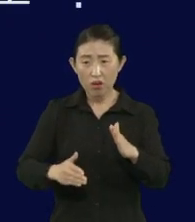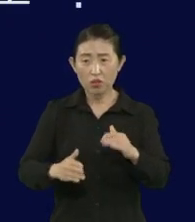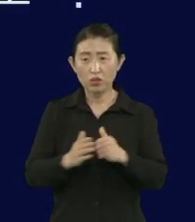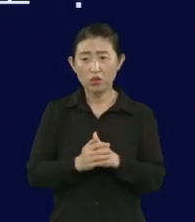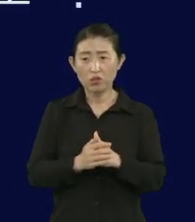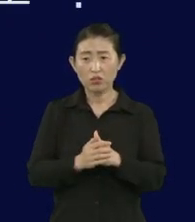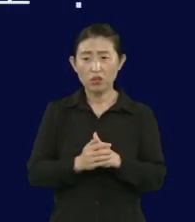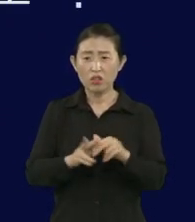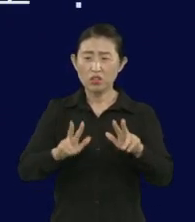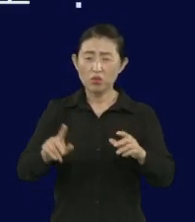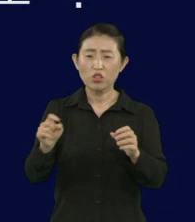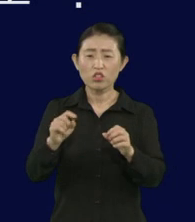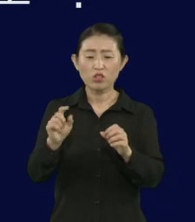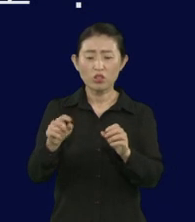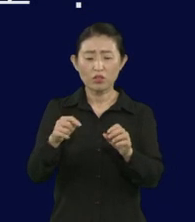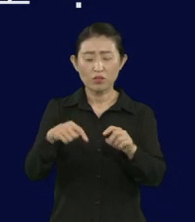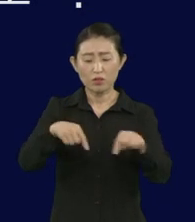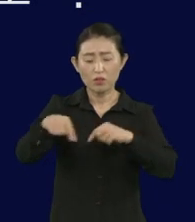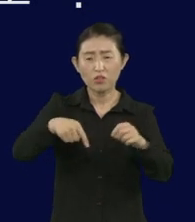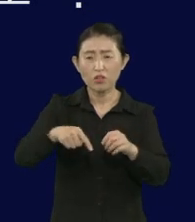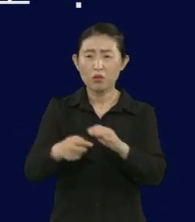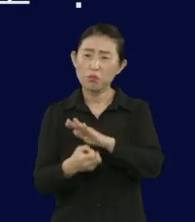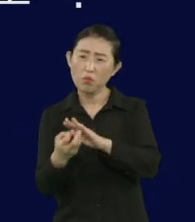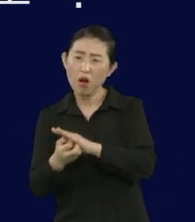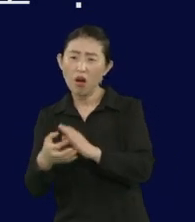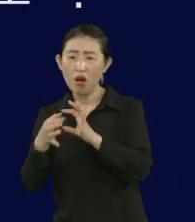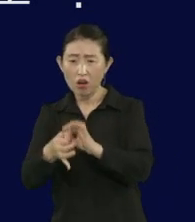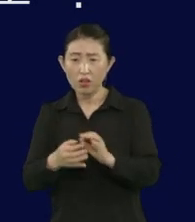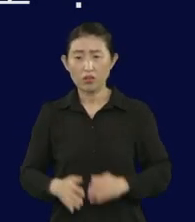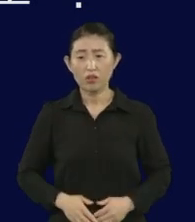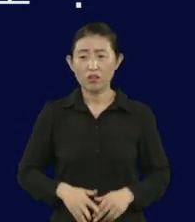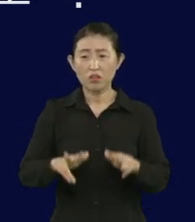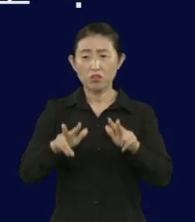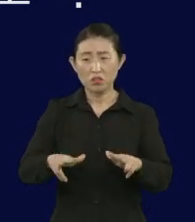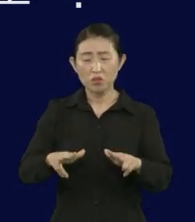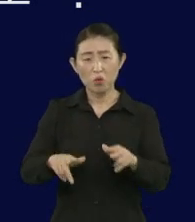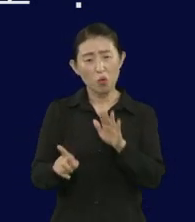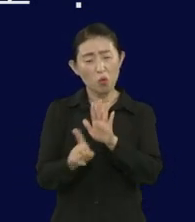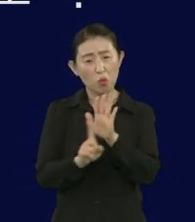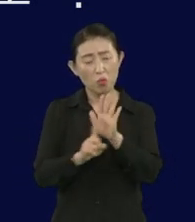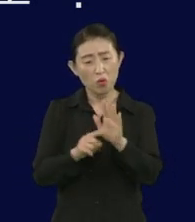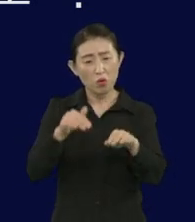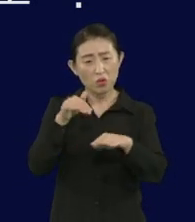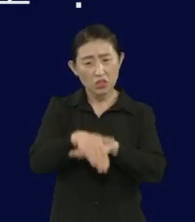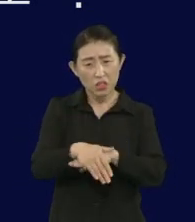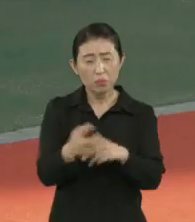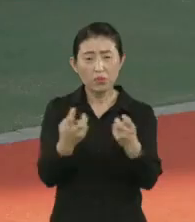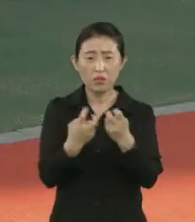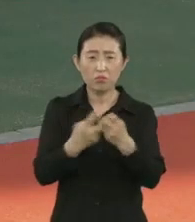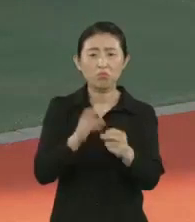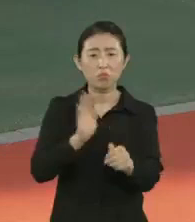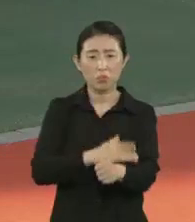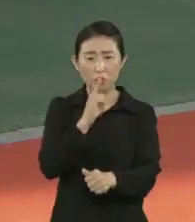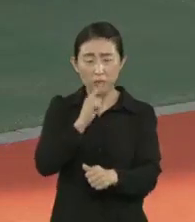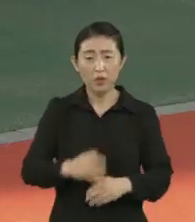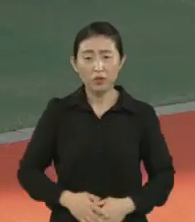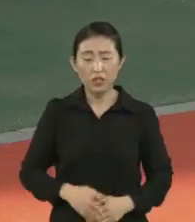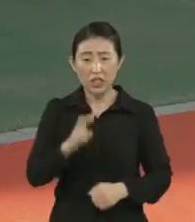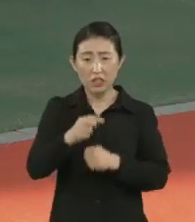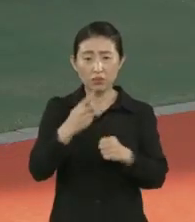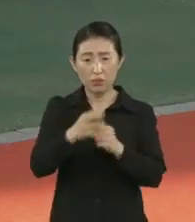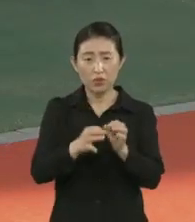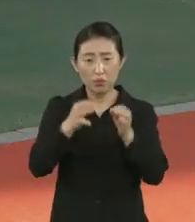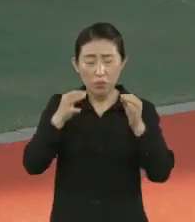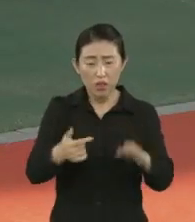없잖아요. 정치적 논란에 휩싸일 수밖에 없기 때문에 명분도 신뢰도 없는 형태로 공모 사업을 하고 23년